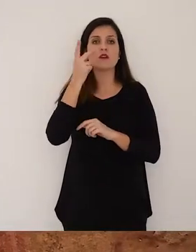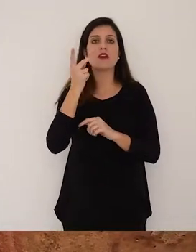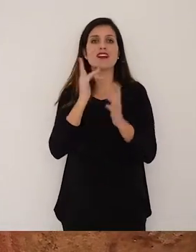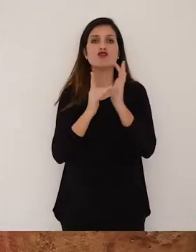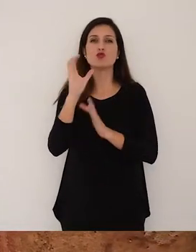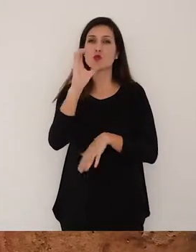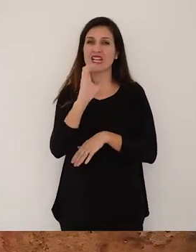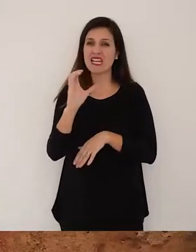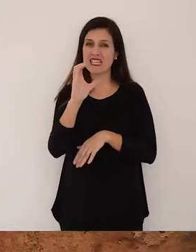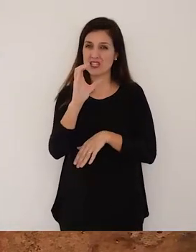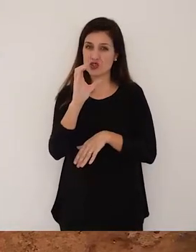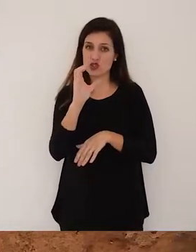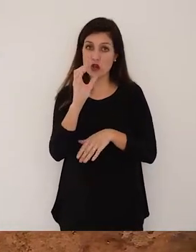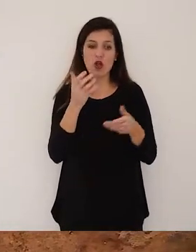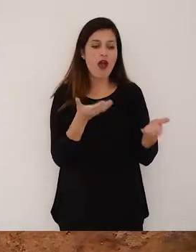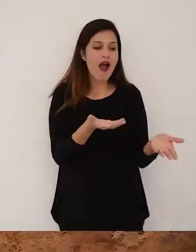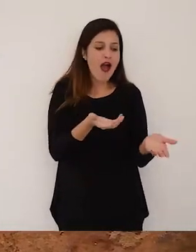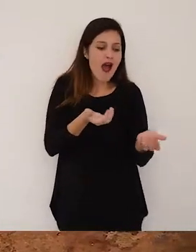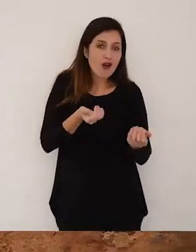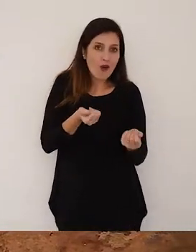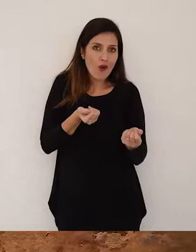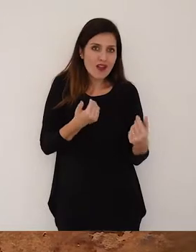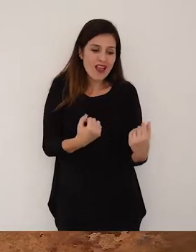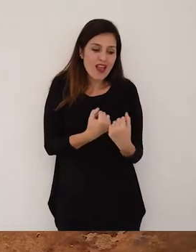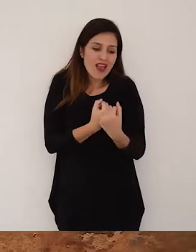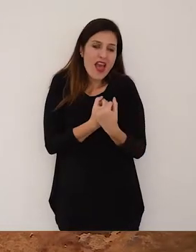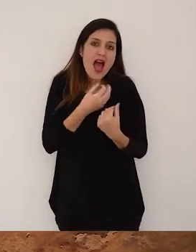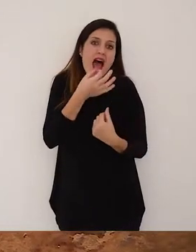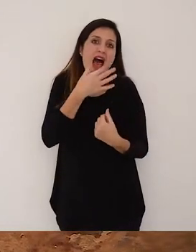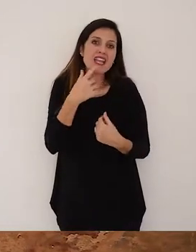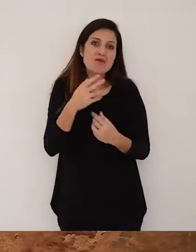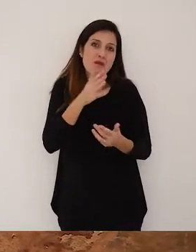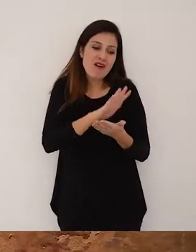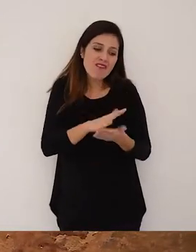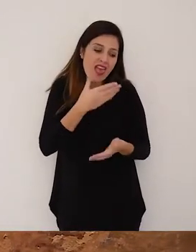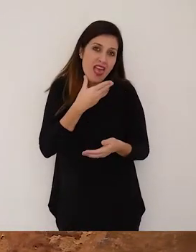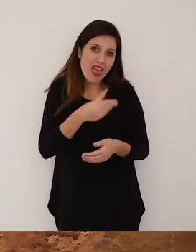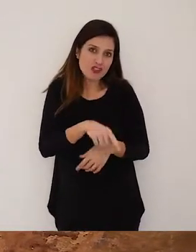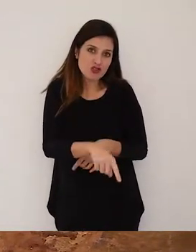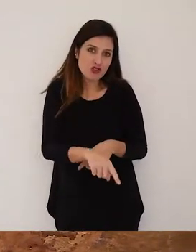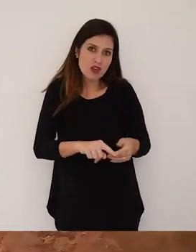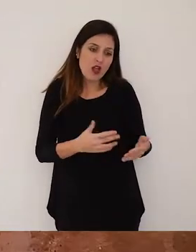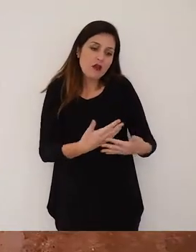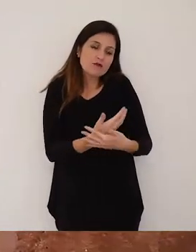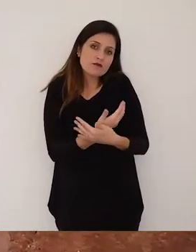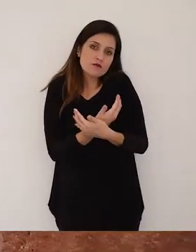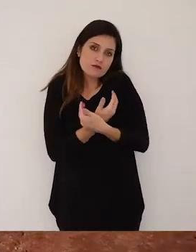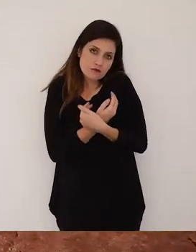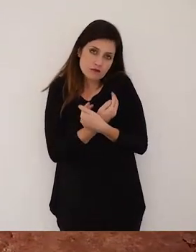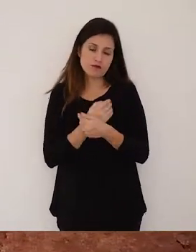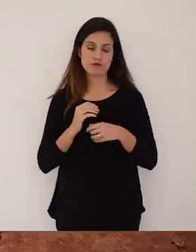Nella parte superiore si nota la figura di Cristo che accoglie tra le braccia l'anima della Vergine, in gergo iconografico